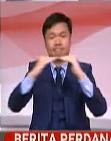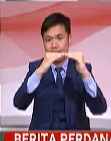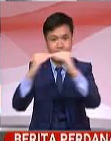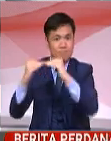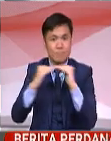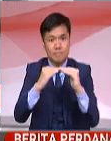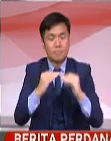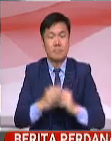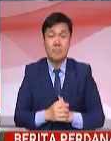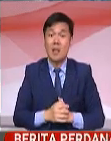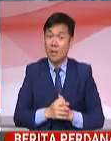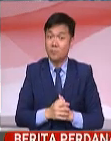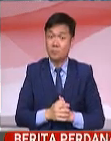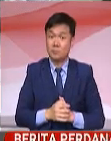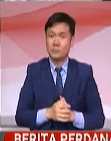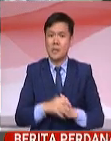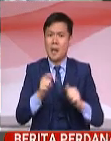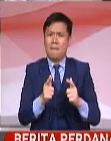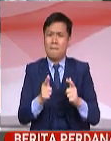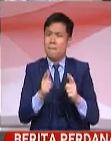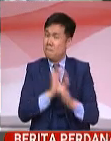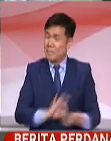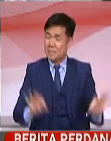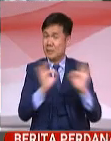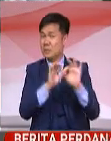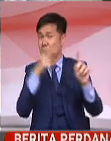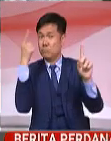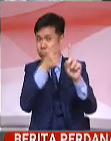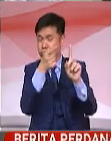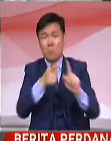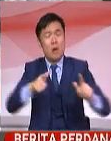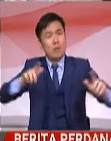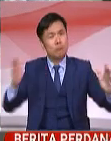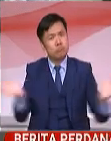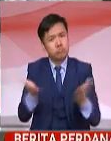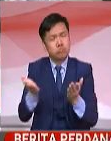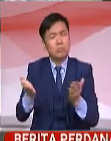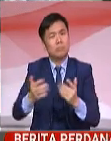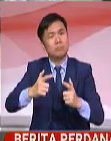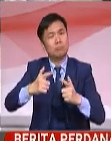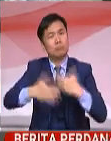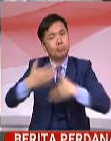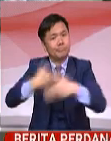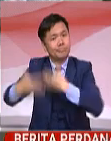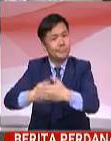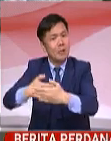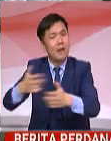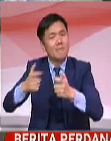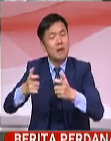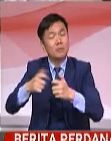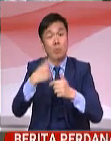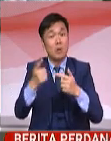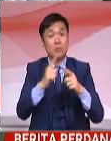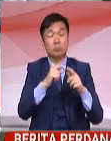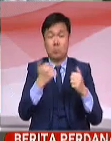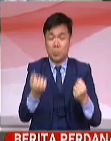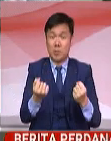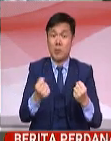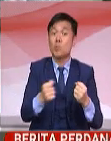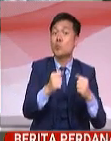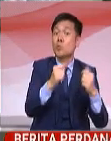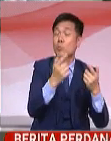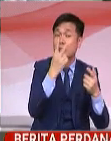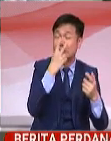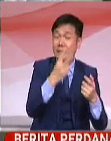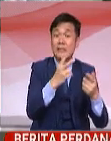ini, tetapi lebih penting untuk merancakkan lagi masyarakat dalam semua sektor menggunakan kemudahan digital